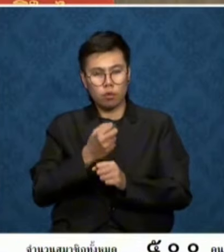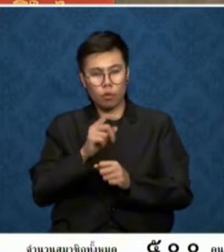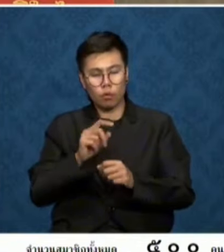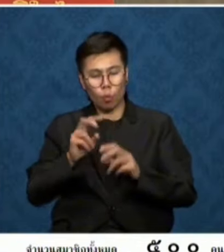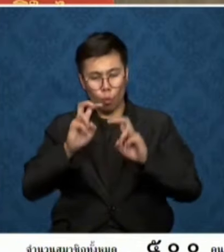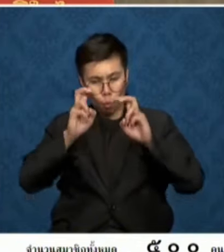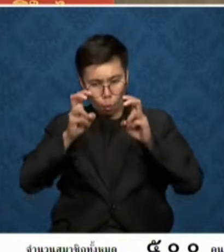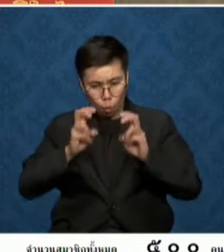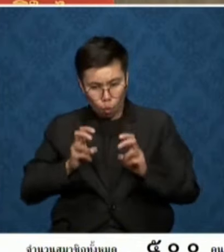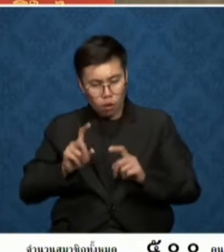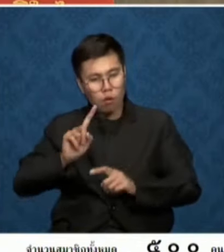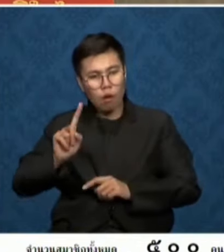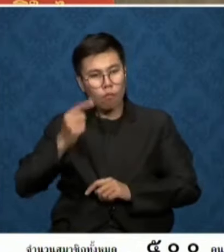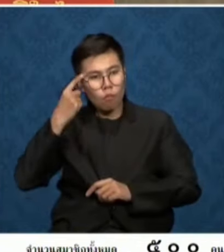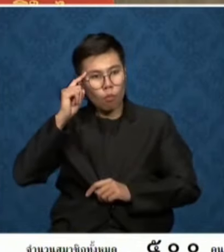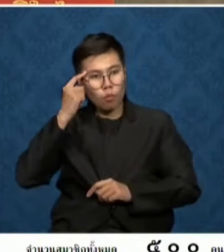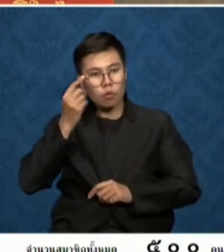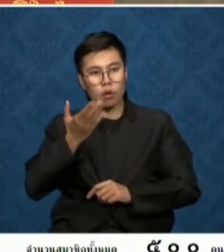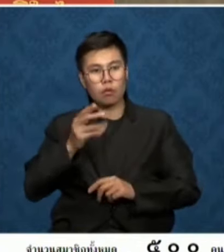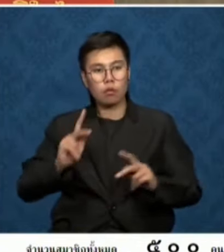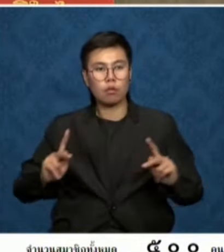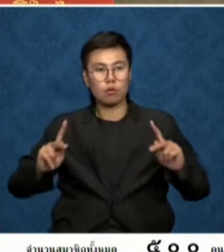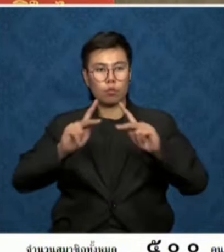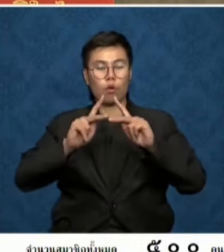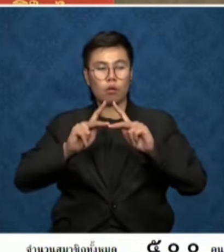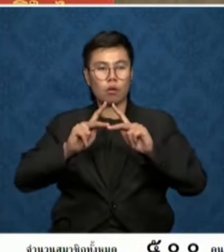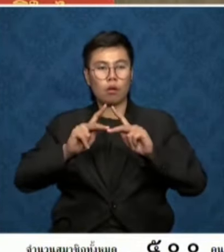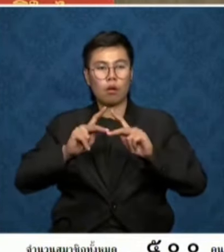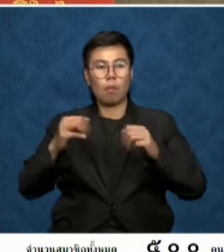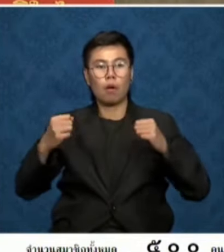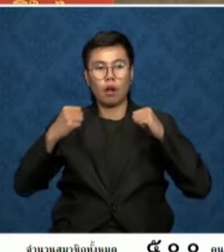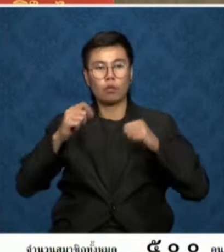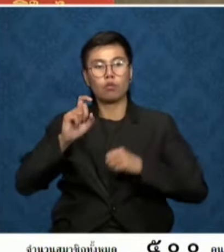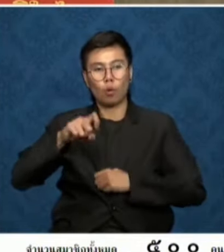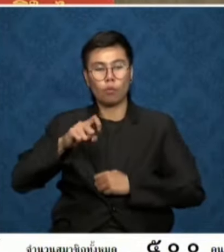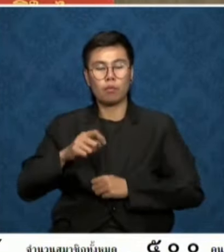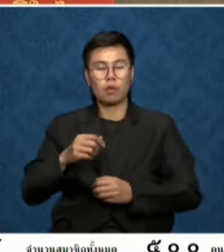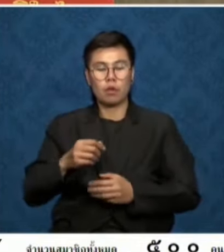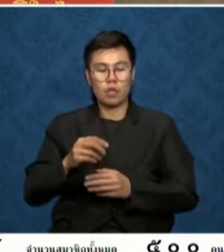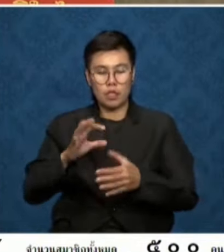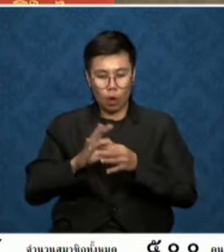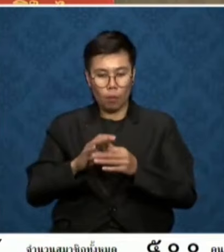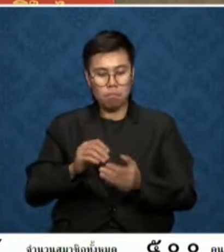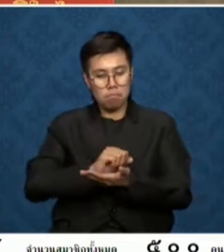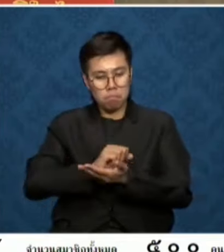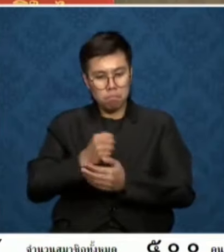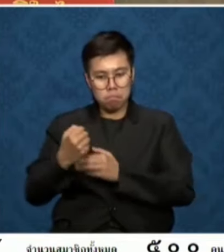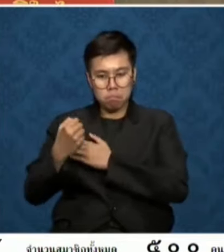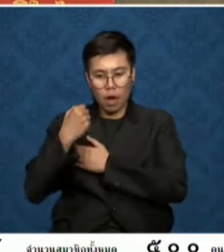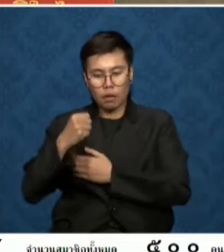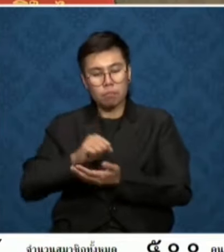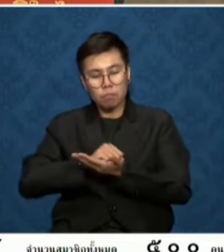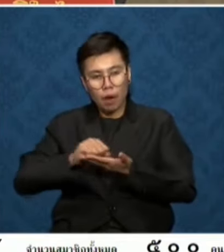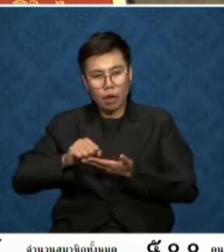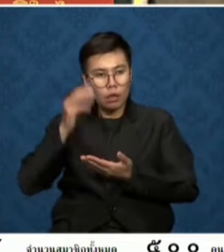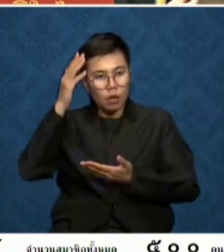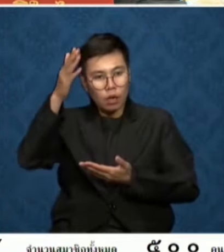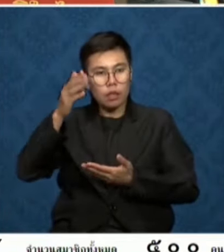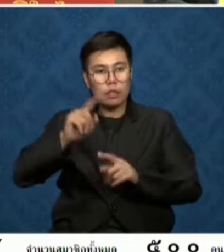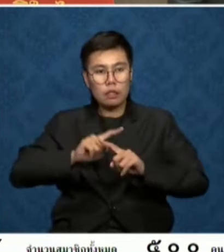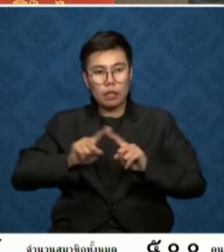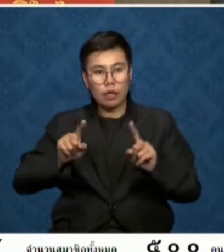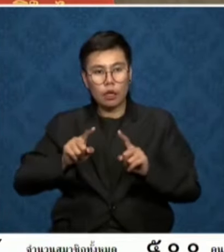ยค่ะท่านประธานกระทรวงพลังงานท่านควรจะเป็นผู้นำท่านควรจะเป็นหลักในด้านพลังงานสะอาดต่อไปให้ประเทศในอนาคตแต่เมื่อดู